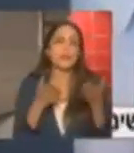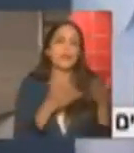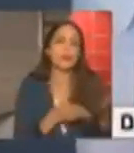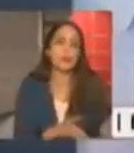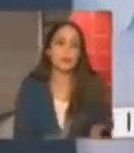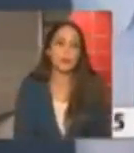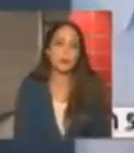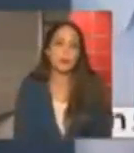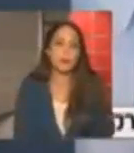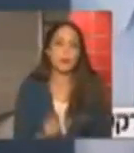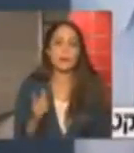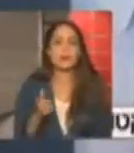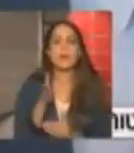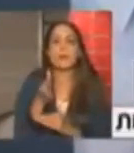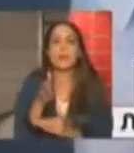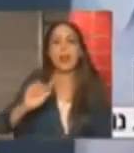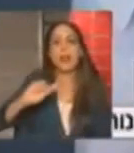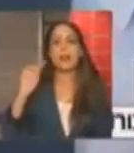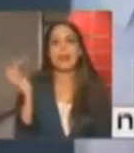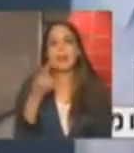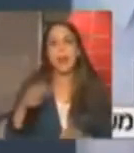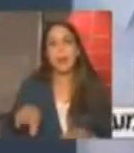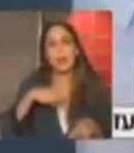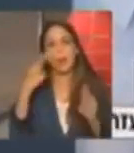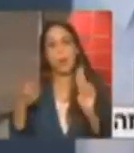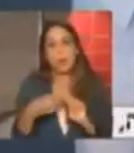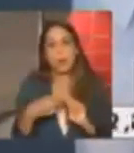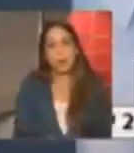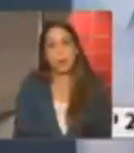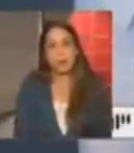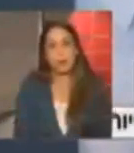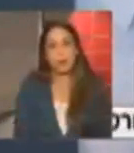פנייה לקהילה הבינלאומית,